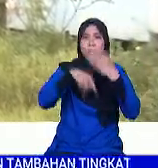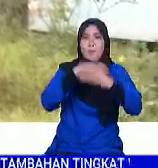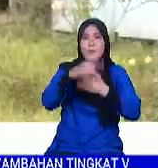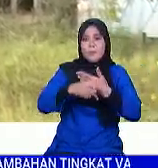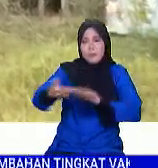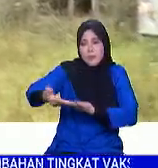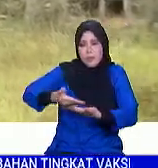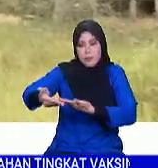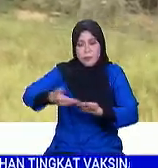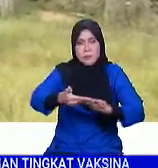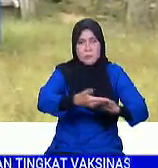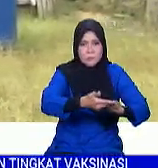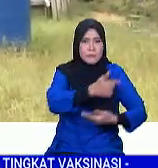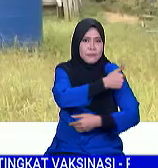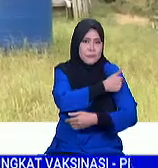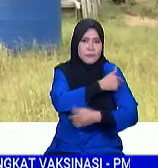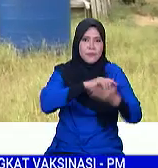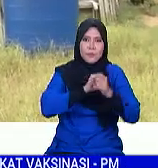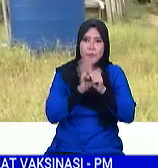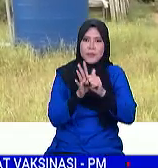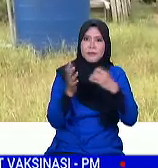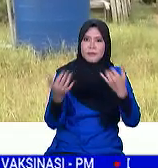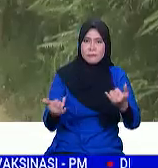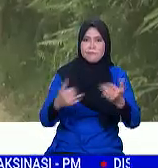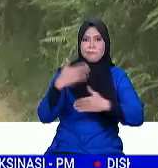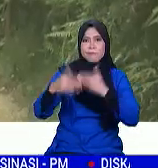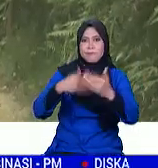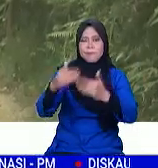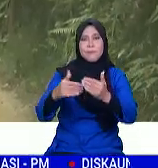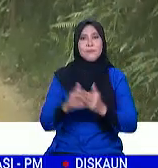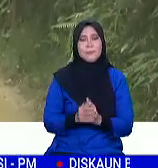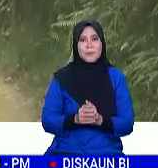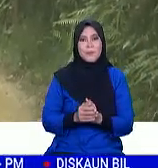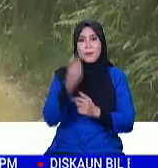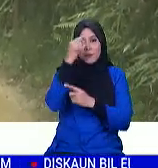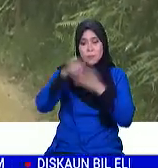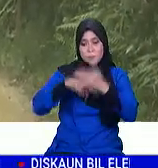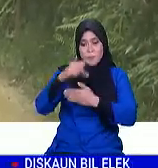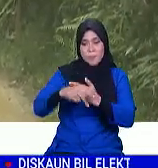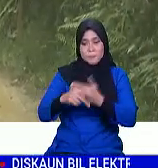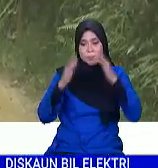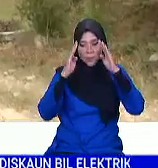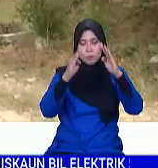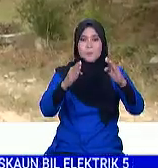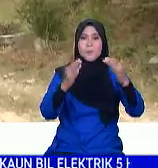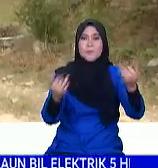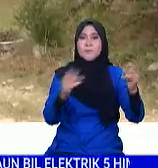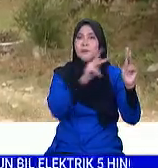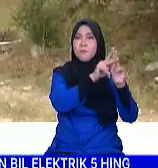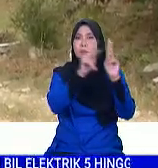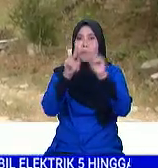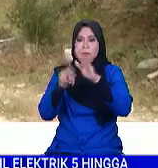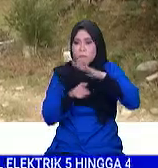aku Rich 19 yang sedang berjalan reaksi nasi menurutnya program ini itu tumpul di kawasan perkampungan